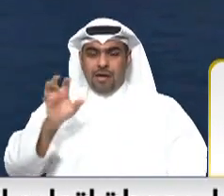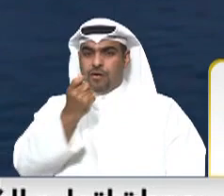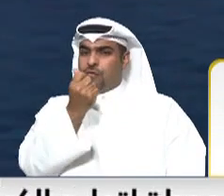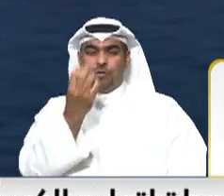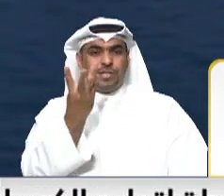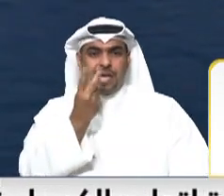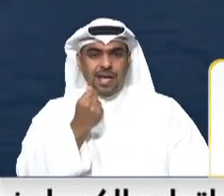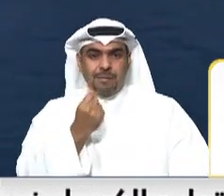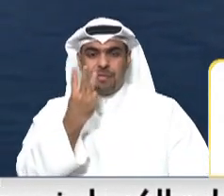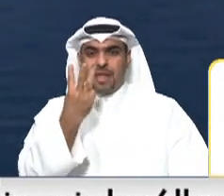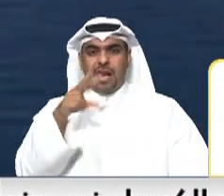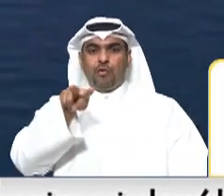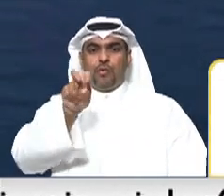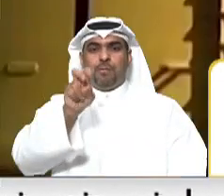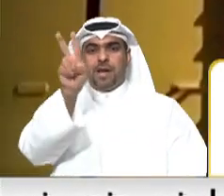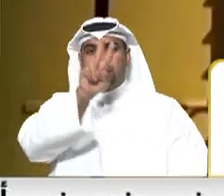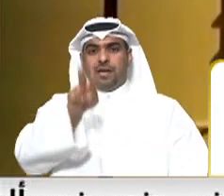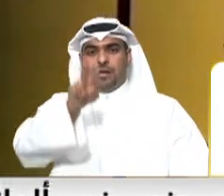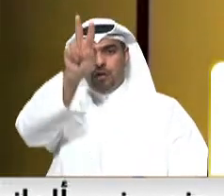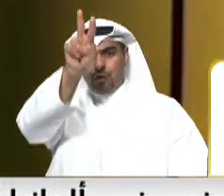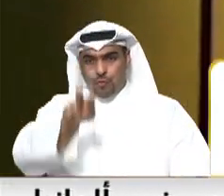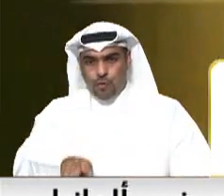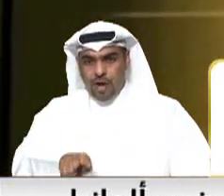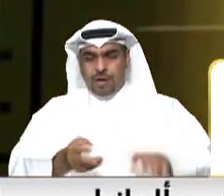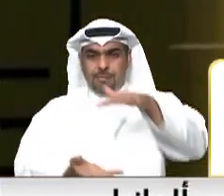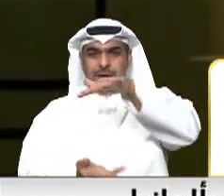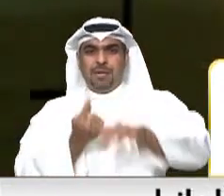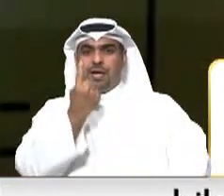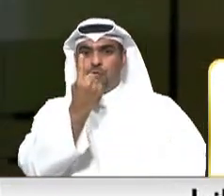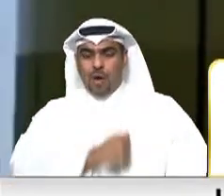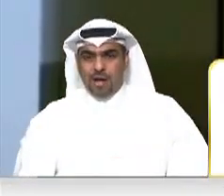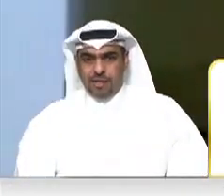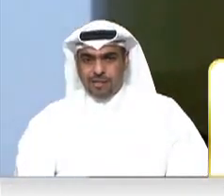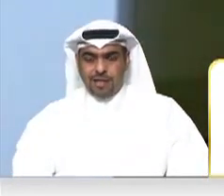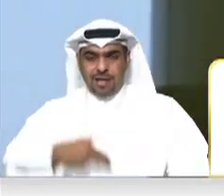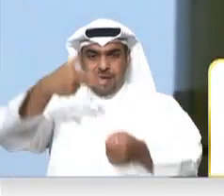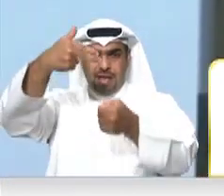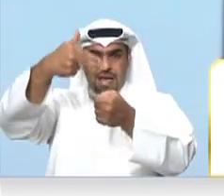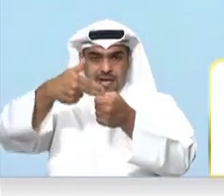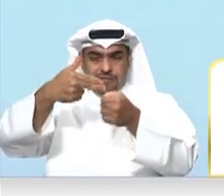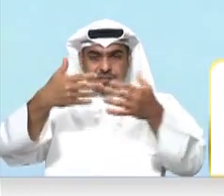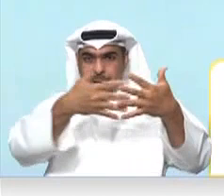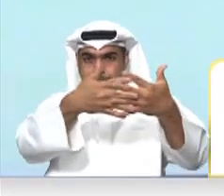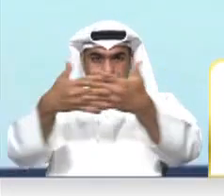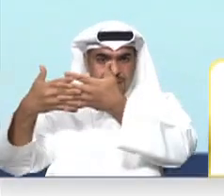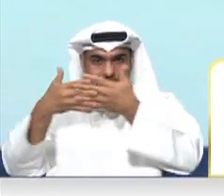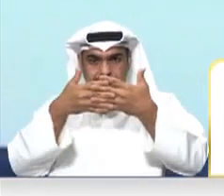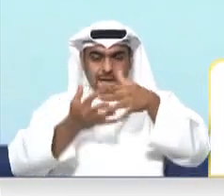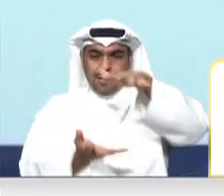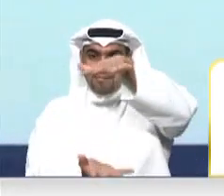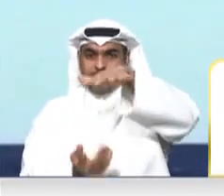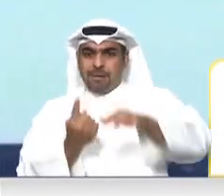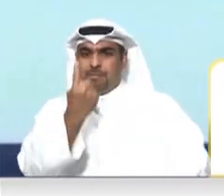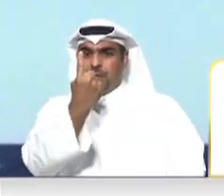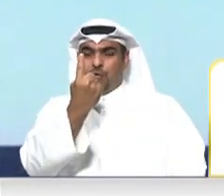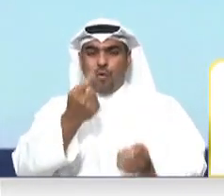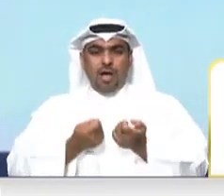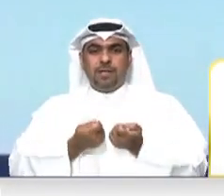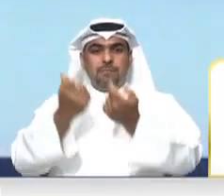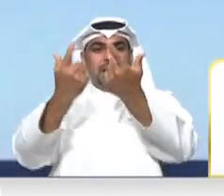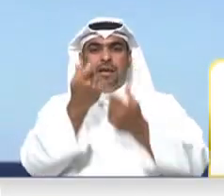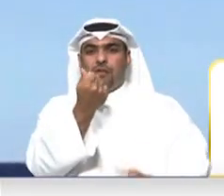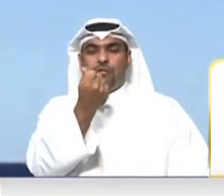إلى 83 دولارا و98 سنتا للبرميل. وصعد خام غرب تكساس الوسيط الأمريكي